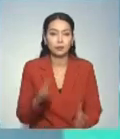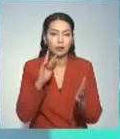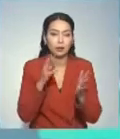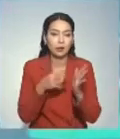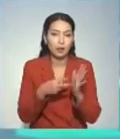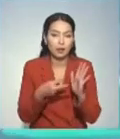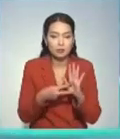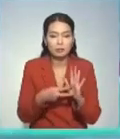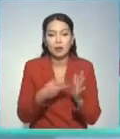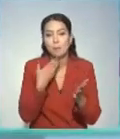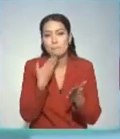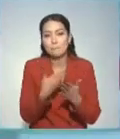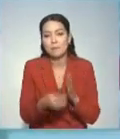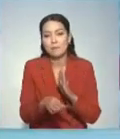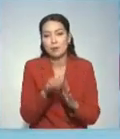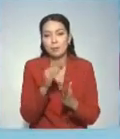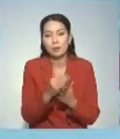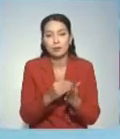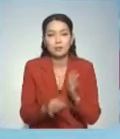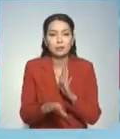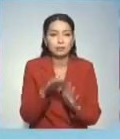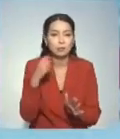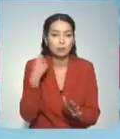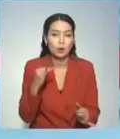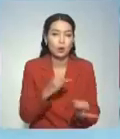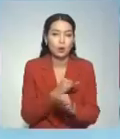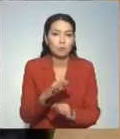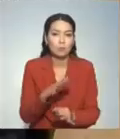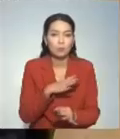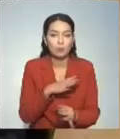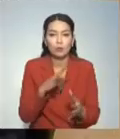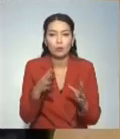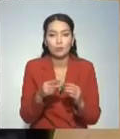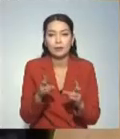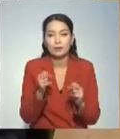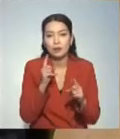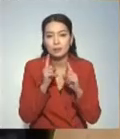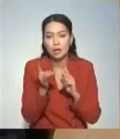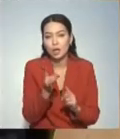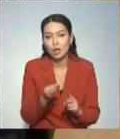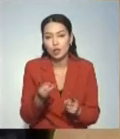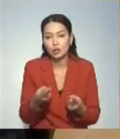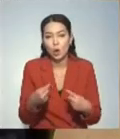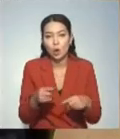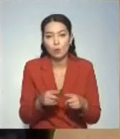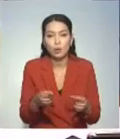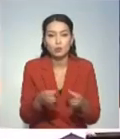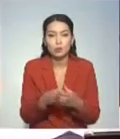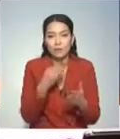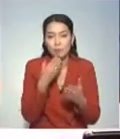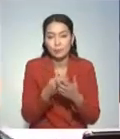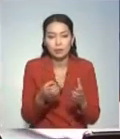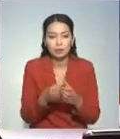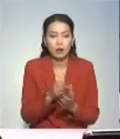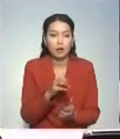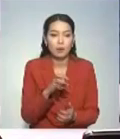Реализацию предвыборной программы избранного президента обсудили эксперты. В частности, на заседании Республиканского общественного совета при партии Аманат речь